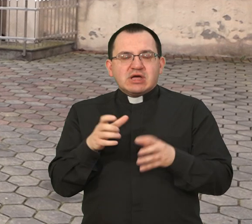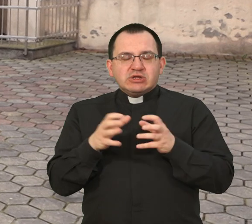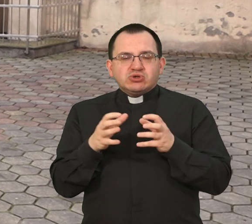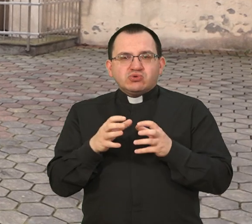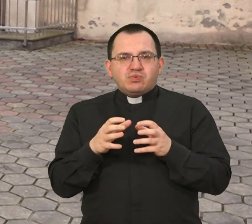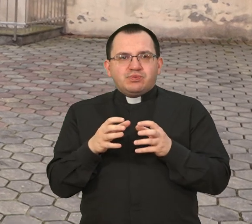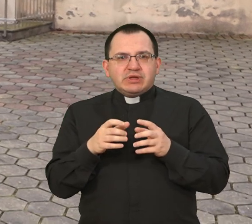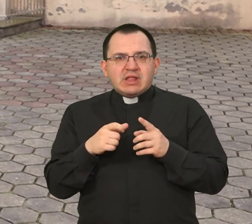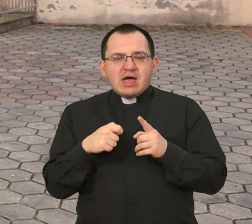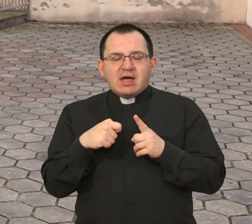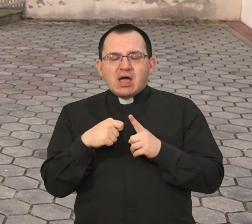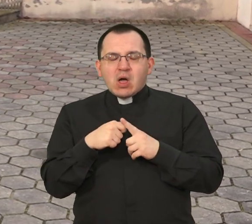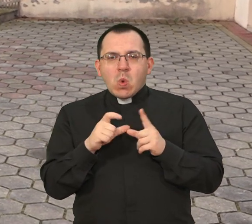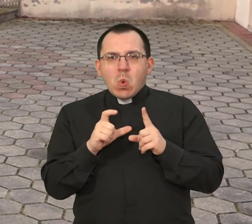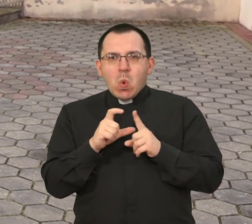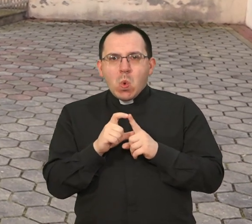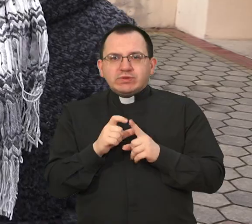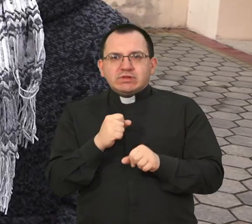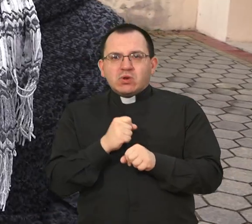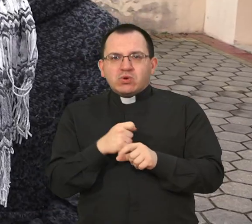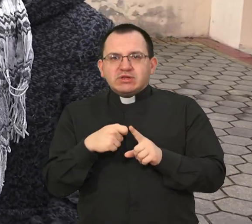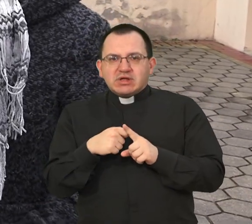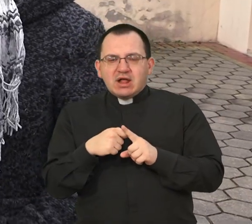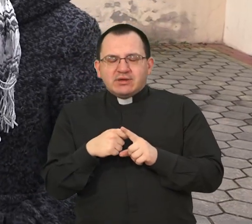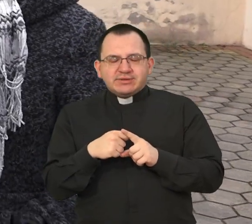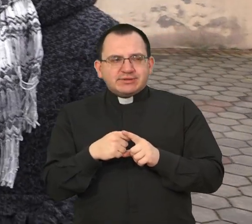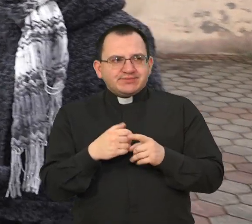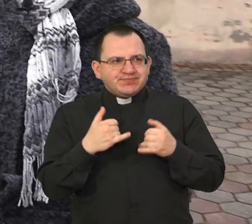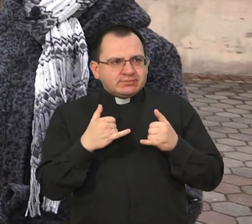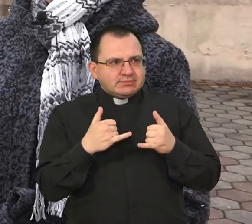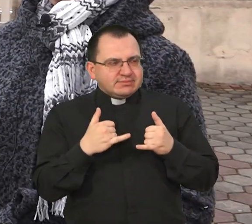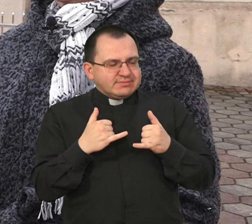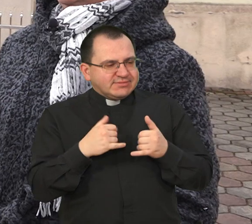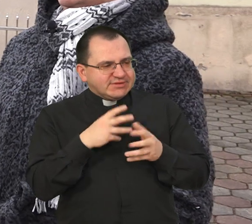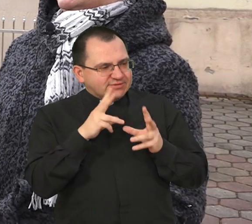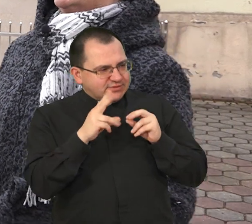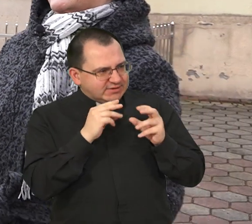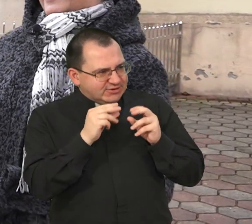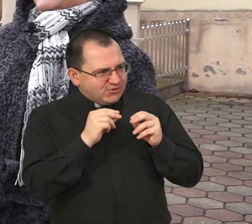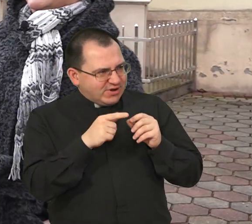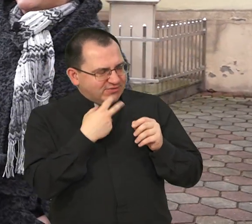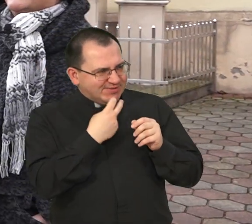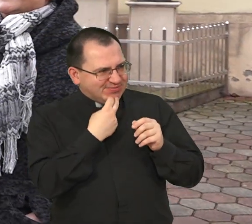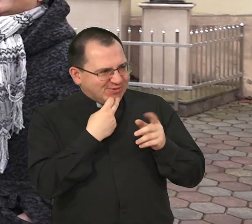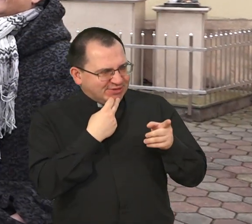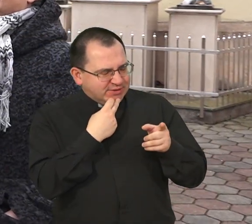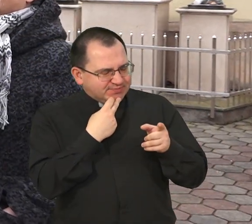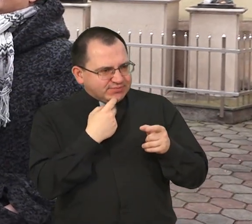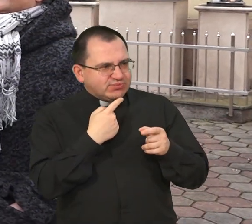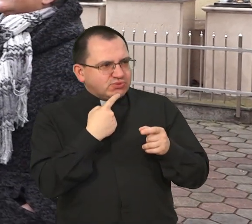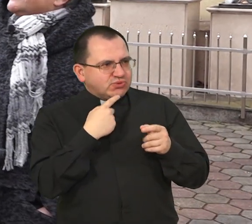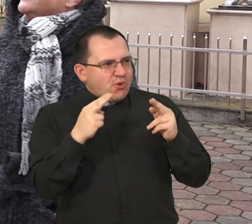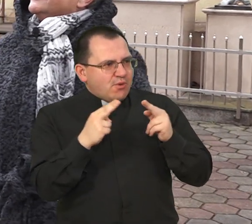udruge Društva žena Gornji Kraljevec. Sad dok razgovaramo, vidim na vašem licu osmijeh. Oni koji vas malo bolje